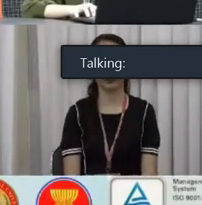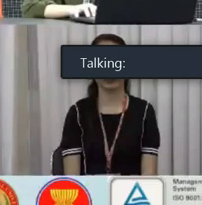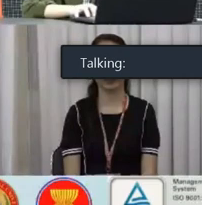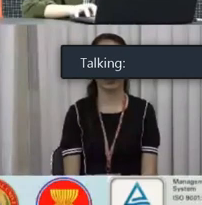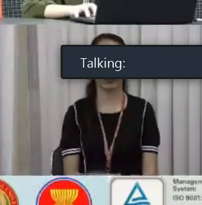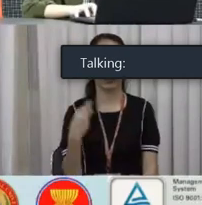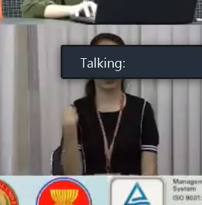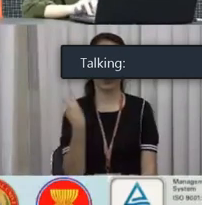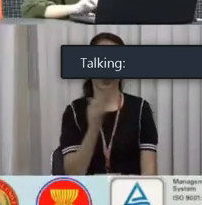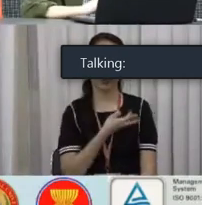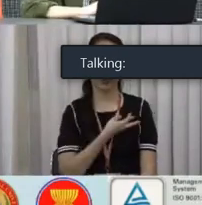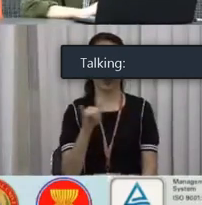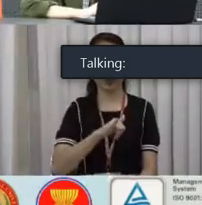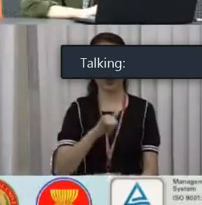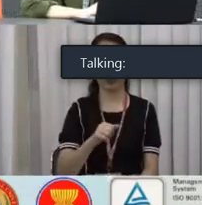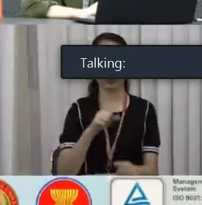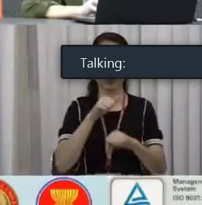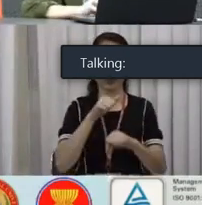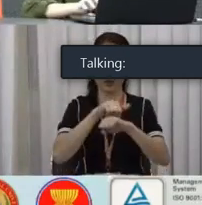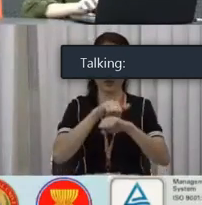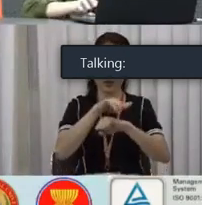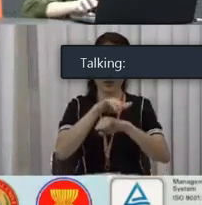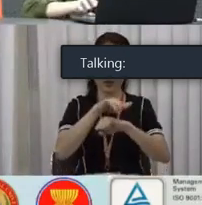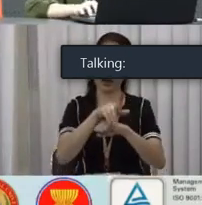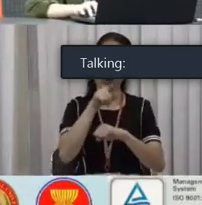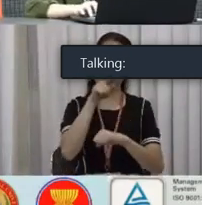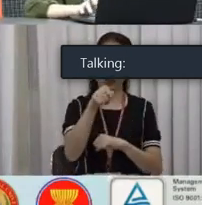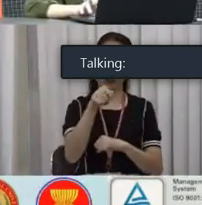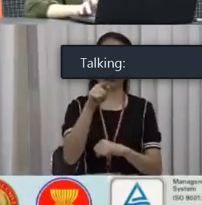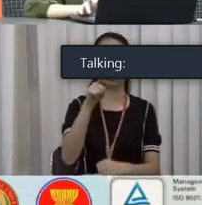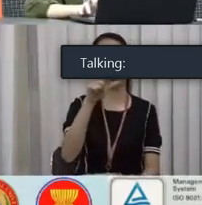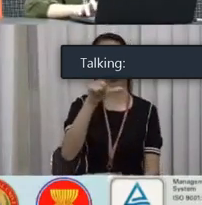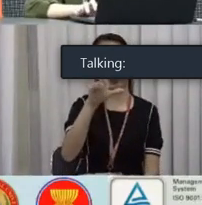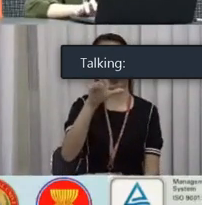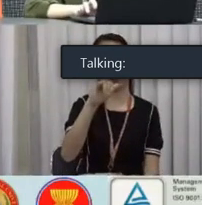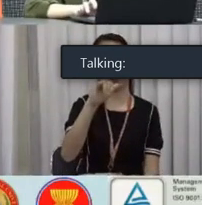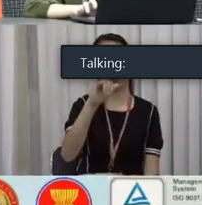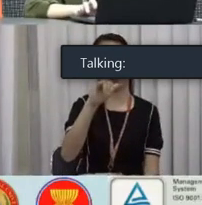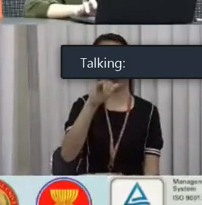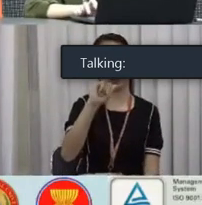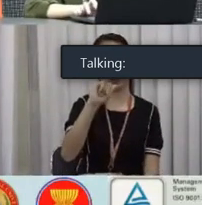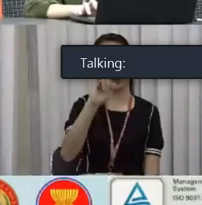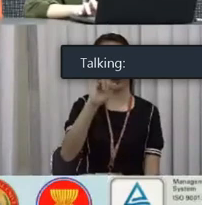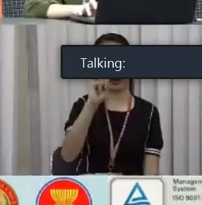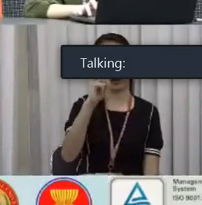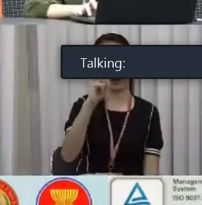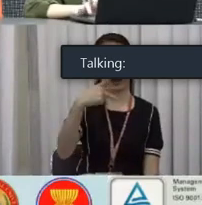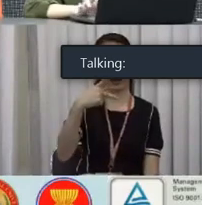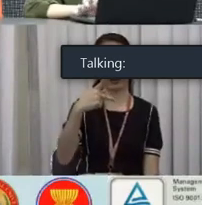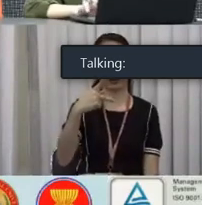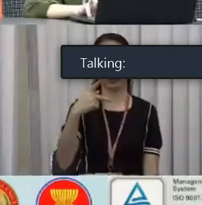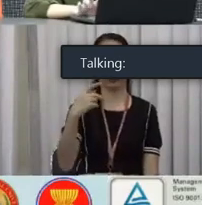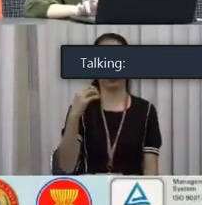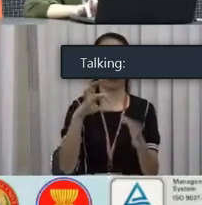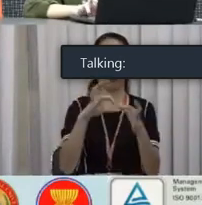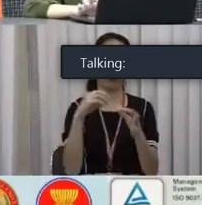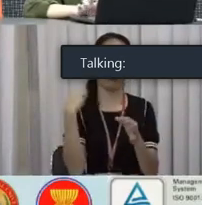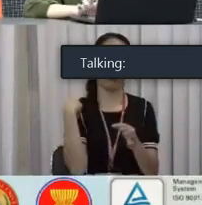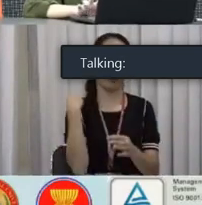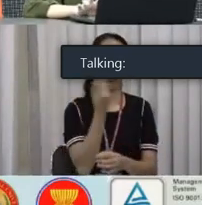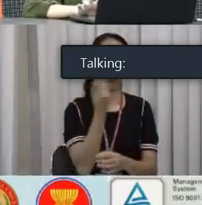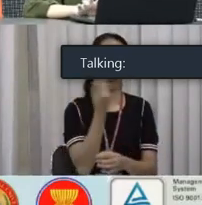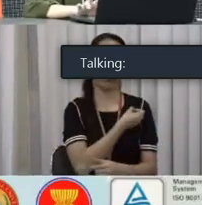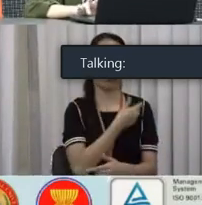on. No, we also send you the link sa among Google Form if dili katong